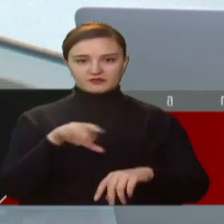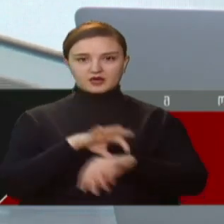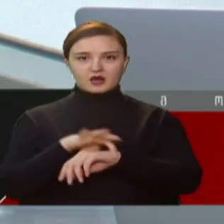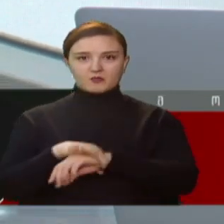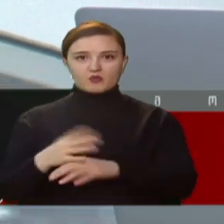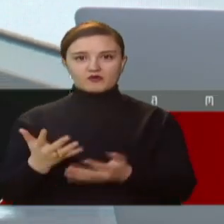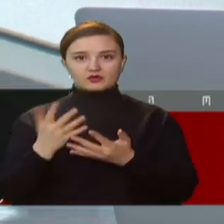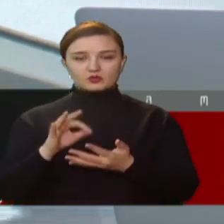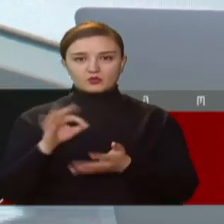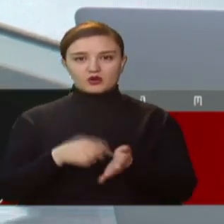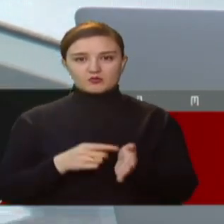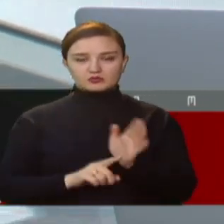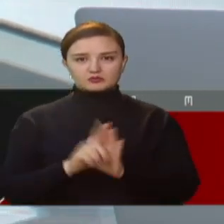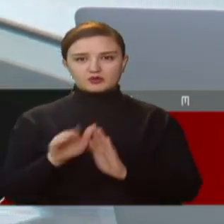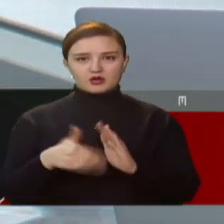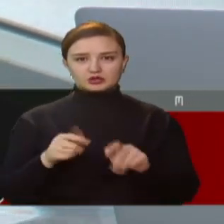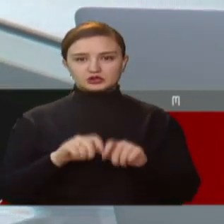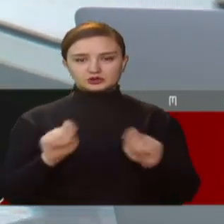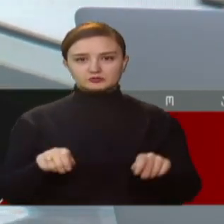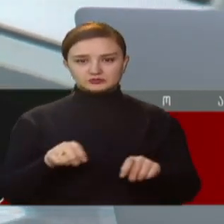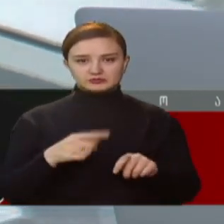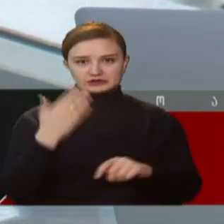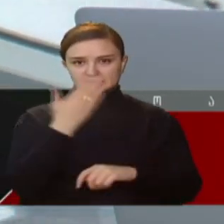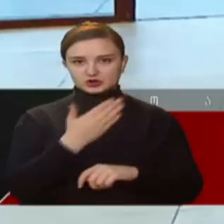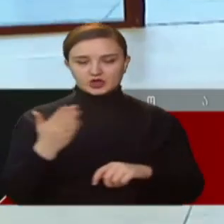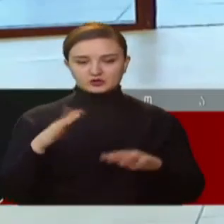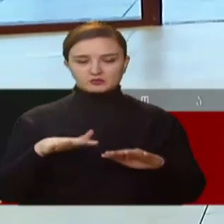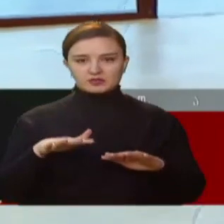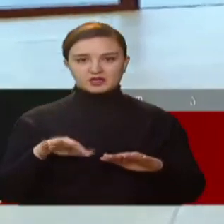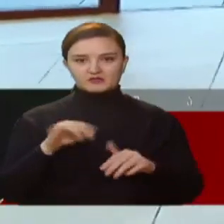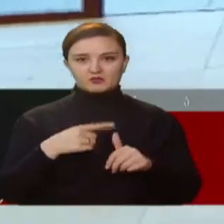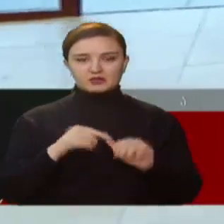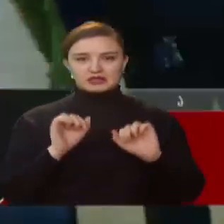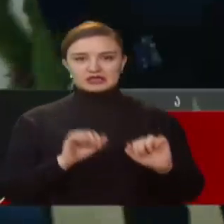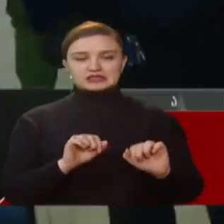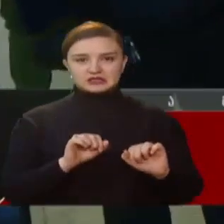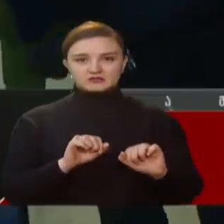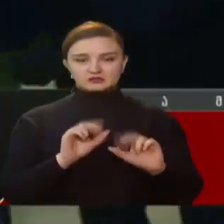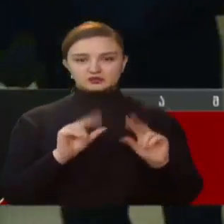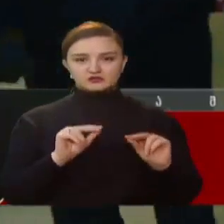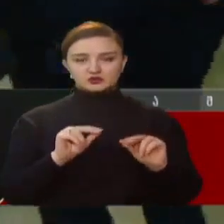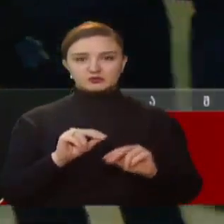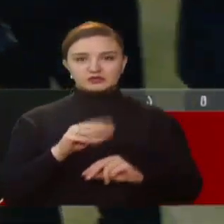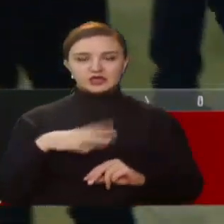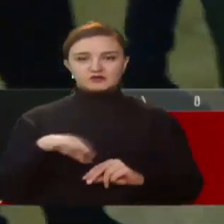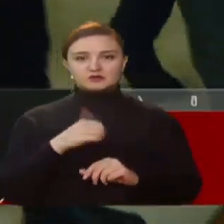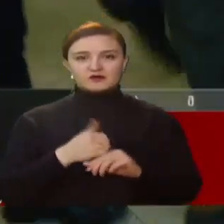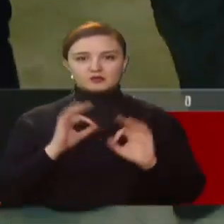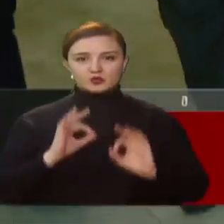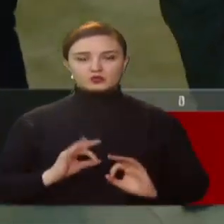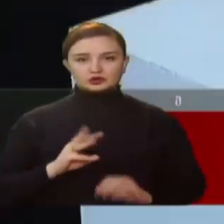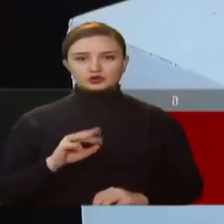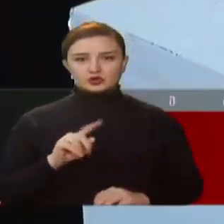გამოძების დაწყებასთან დაკავშირებით ახლად შექმნილმა საზოგადოებრივმა პლატფორმამ დაიცავ იმშვიდობა ქვეყნის მთავარ პროკურორს ირაკლი შოთაძეს მიმართა.